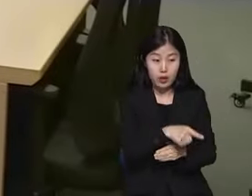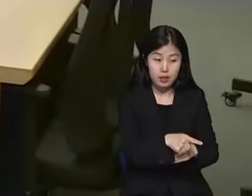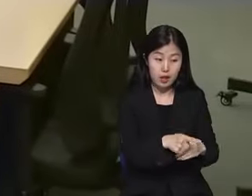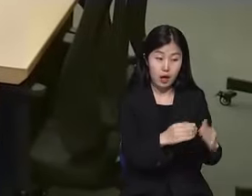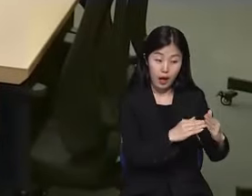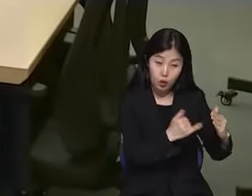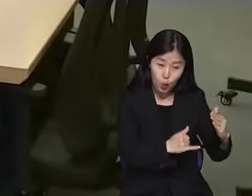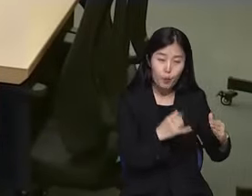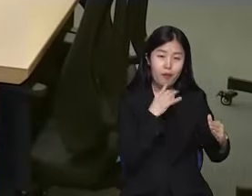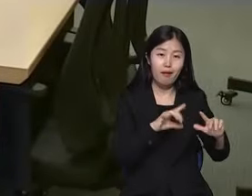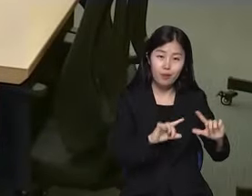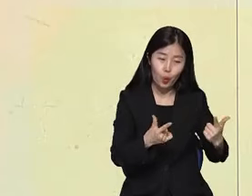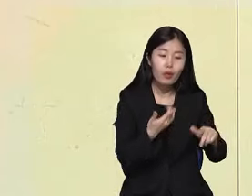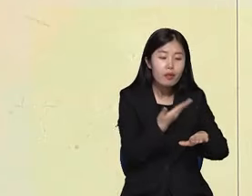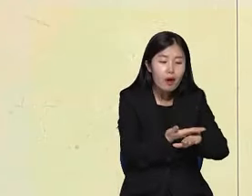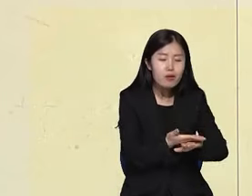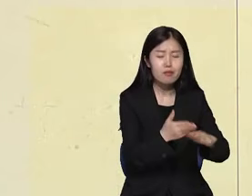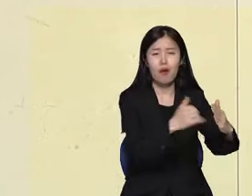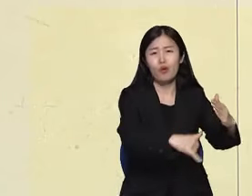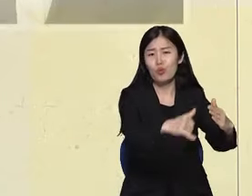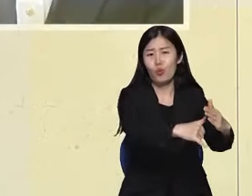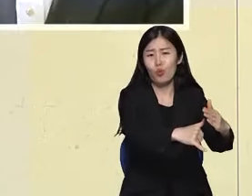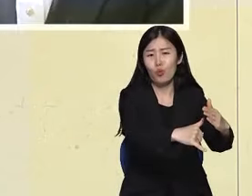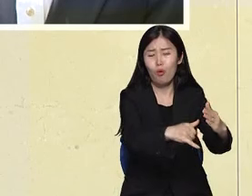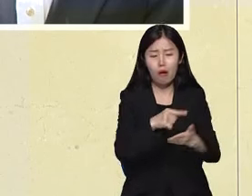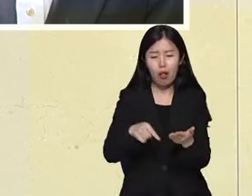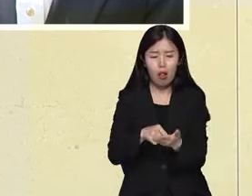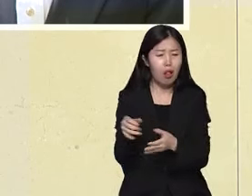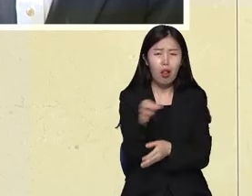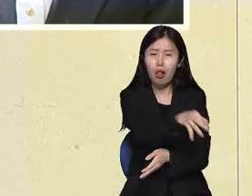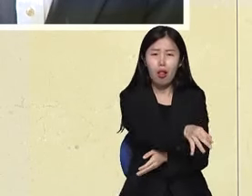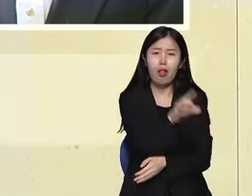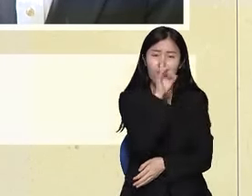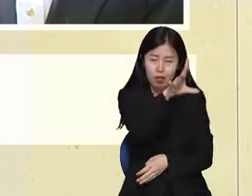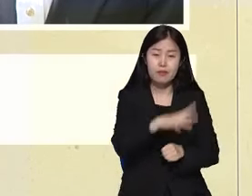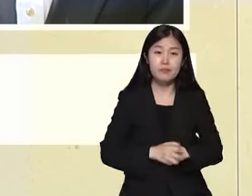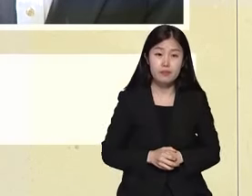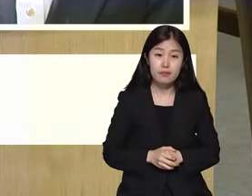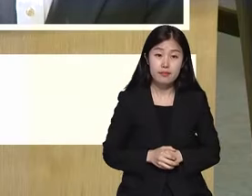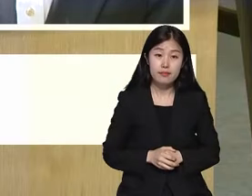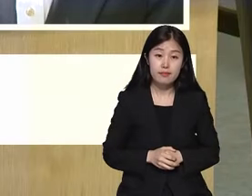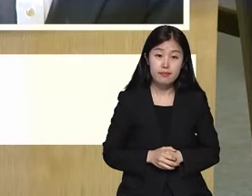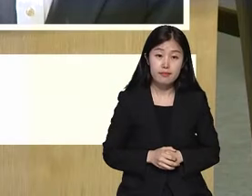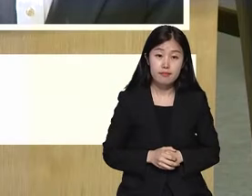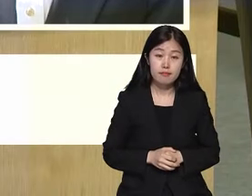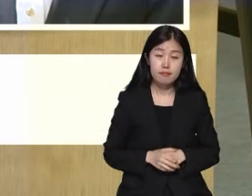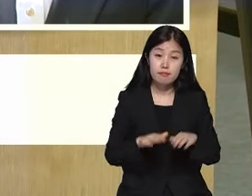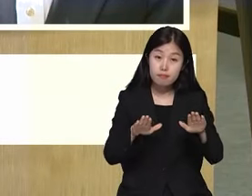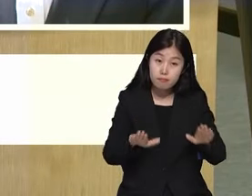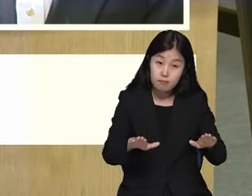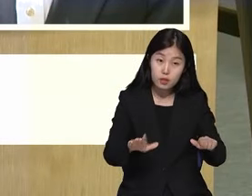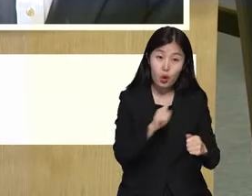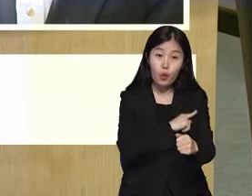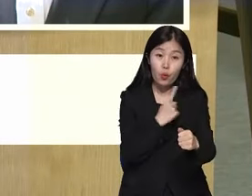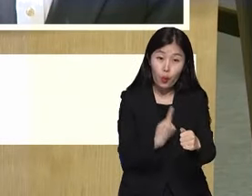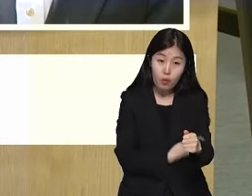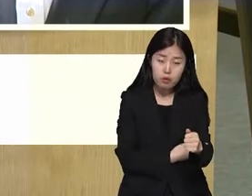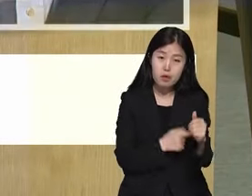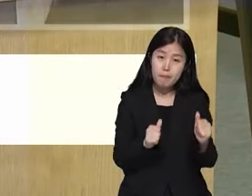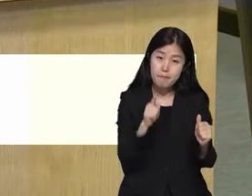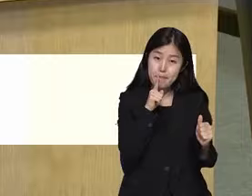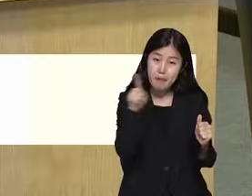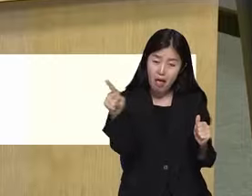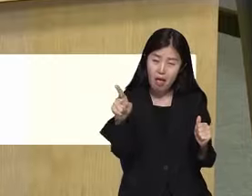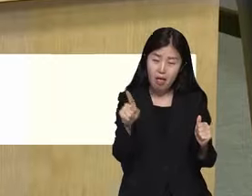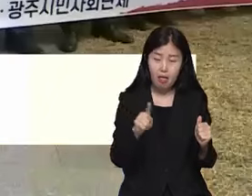유족들은 배상 판결을 받지 못했습니다. 그 권리행사가 지연되게 된 이유는 일본이 송달을 지원하게 된